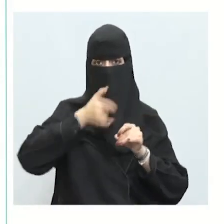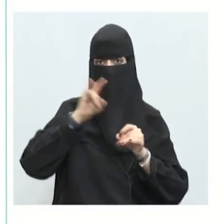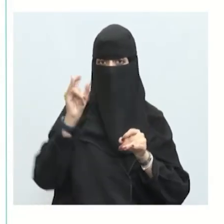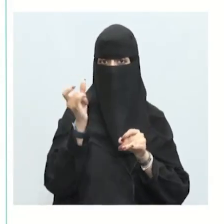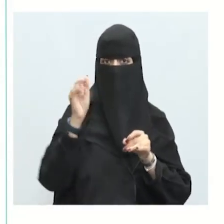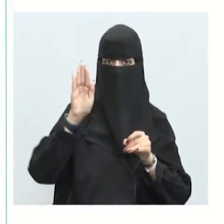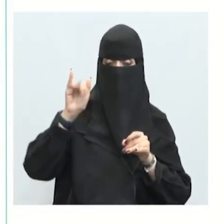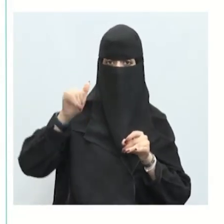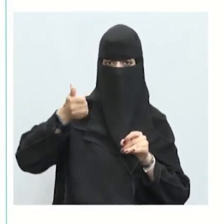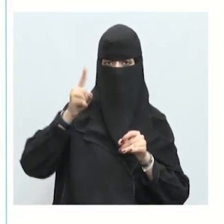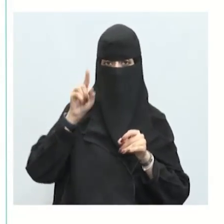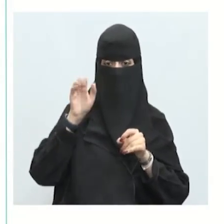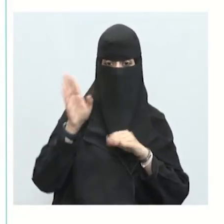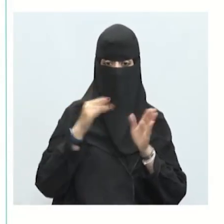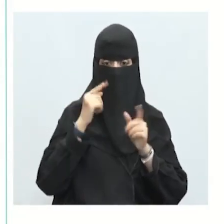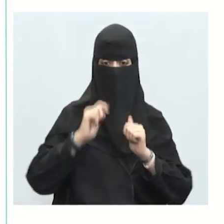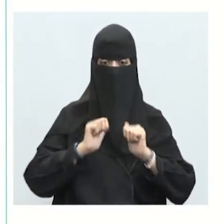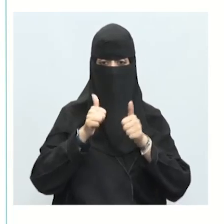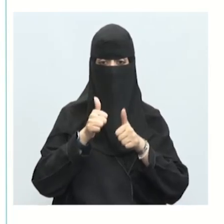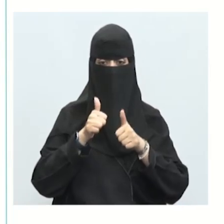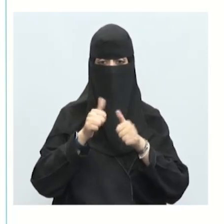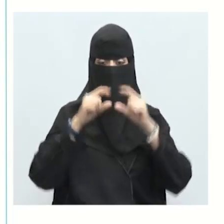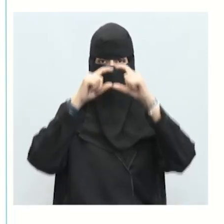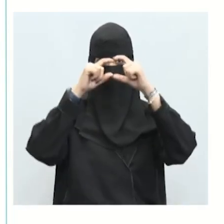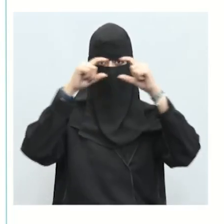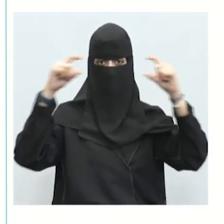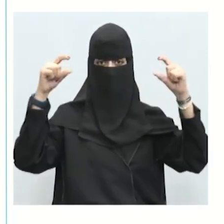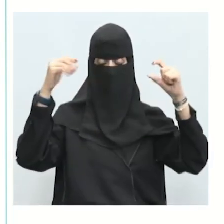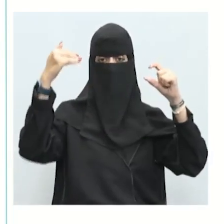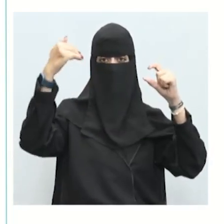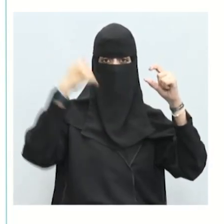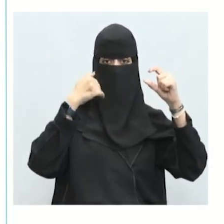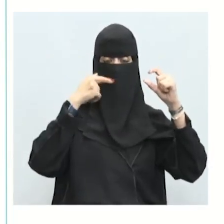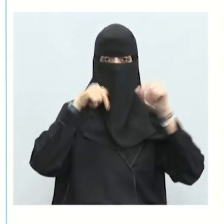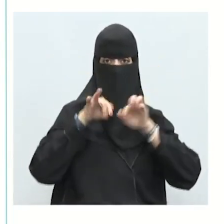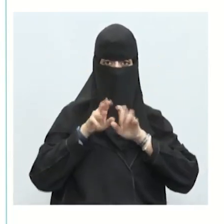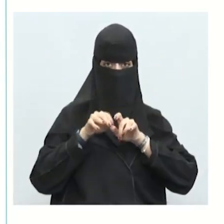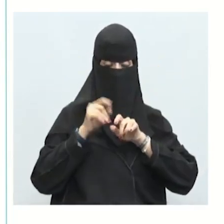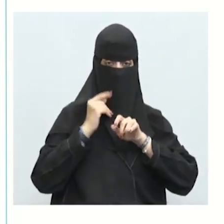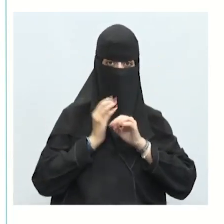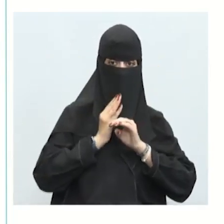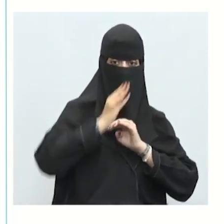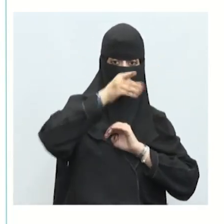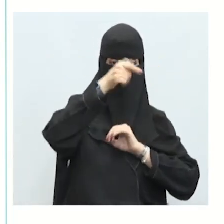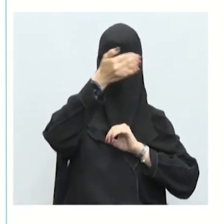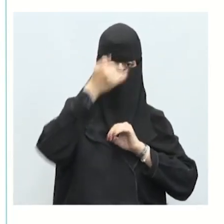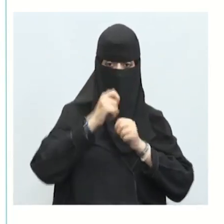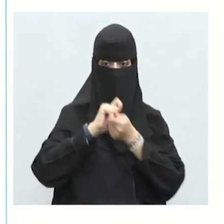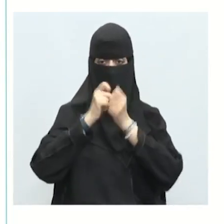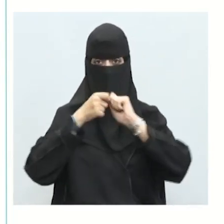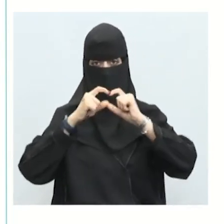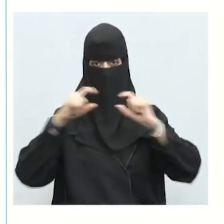نقوم ب برنت او طباعه ادخل الرقم ثم اسناد هذا الرقم الى المتغير